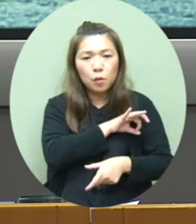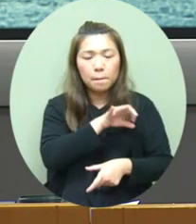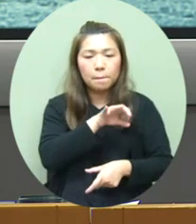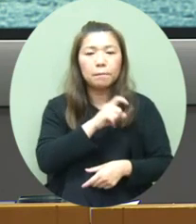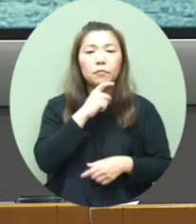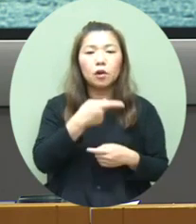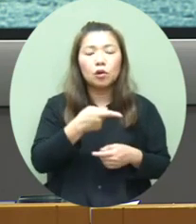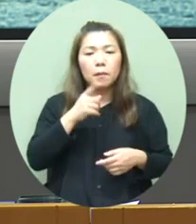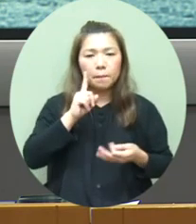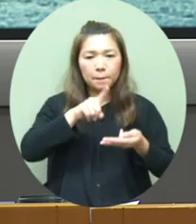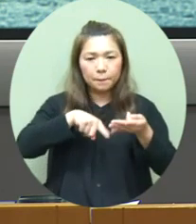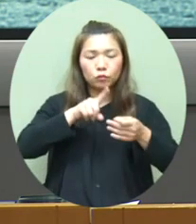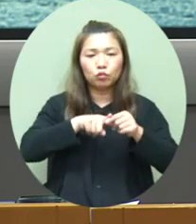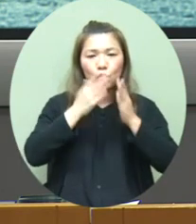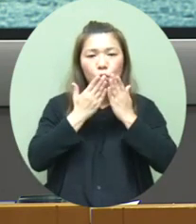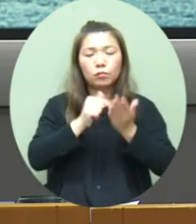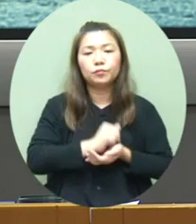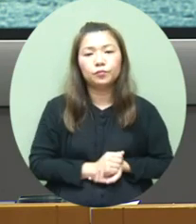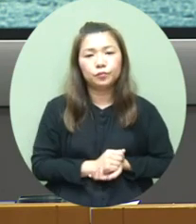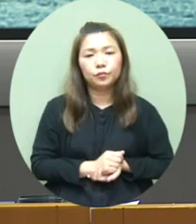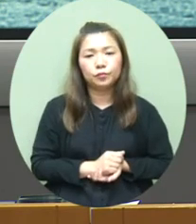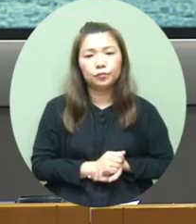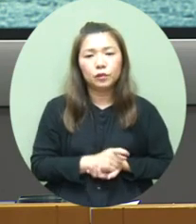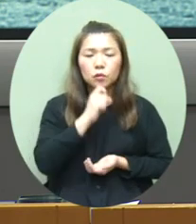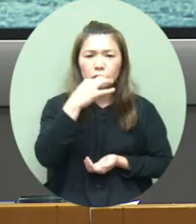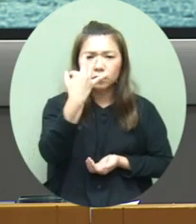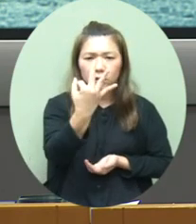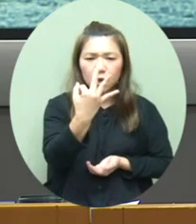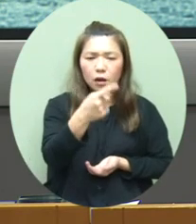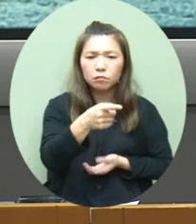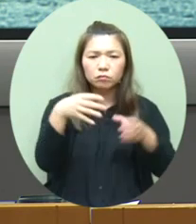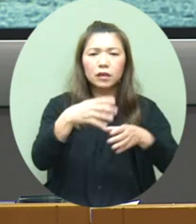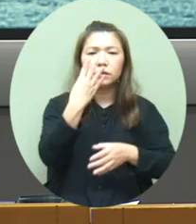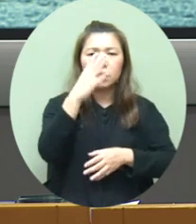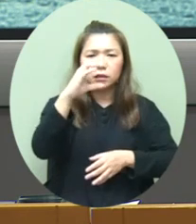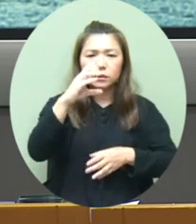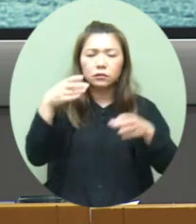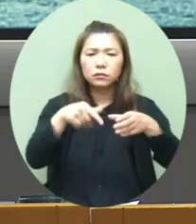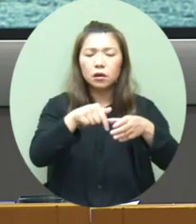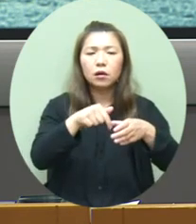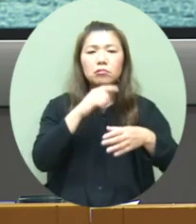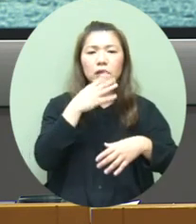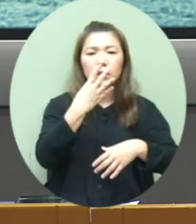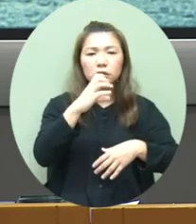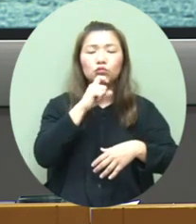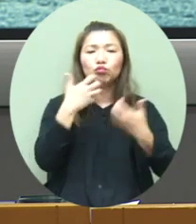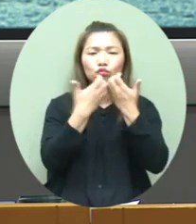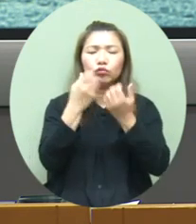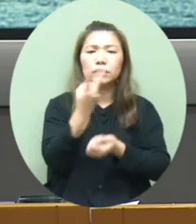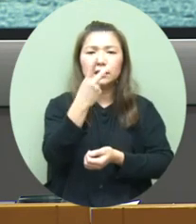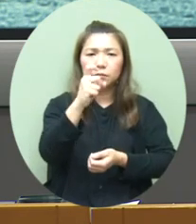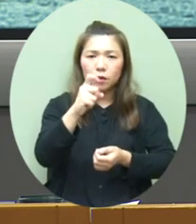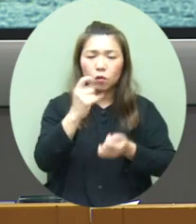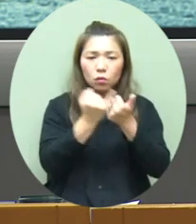會督中學。咁佢就係有3個個案喺4C班嘅。咁4C班總共有29個學生